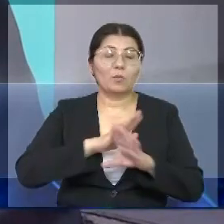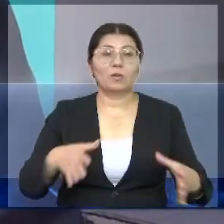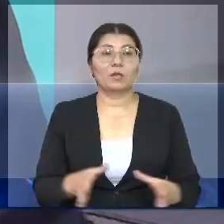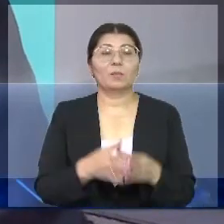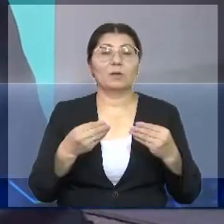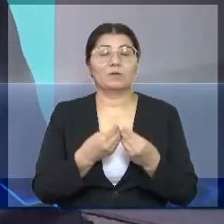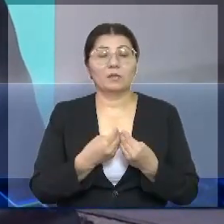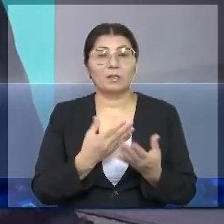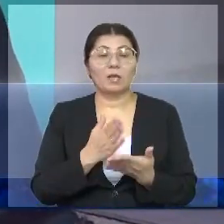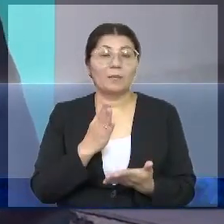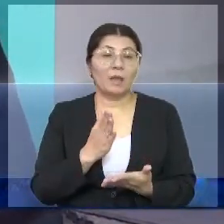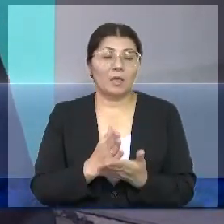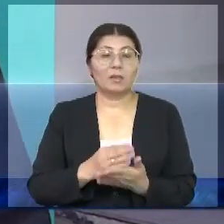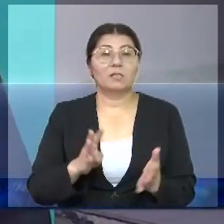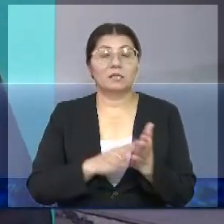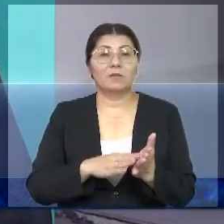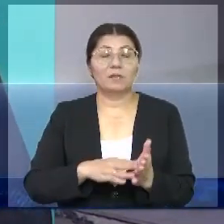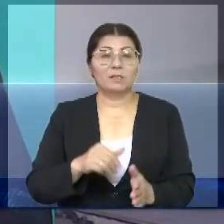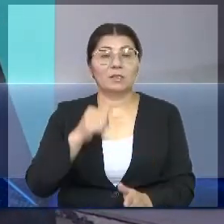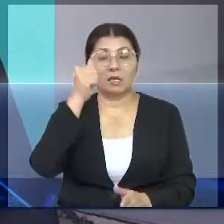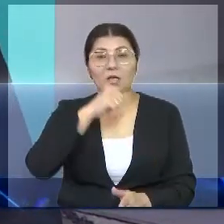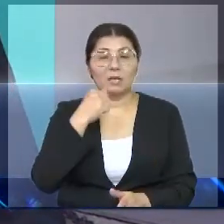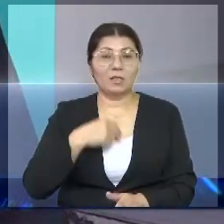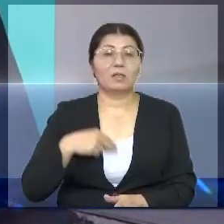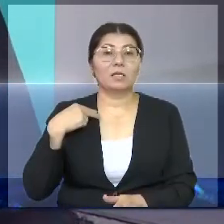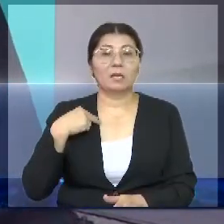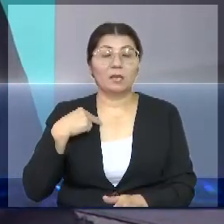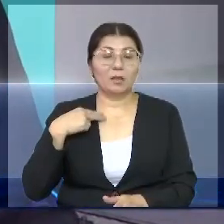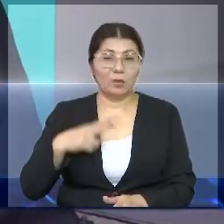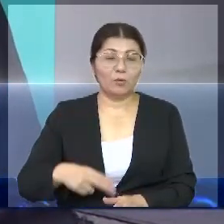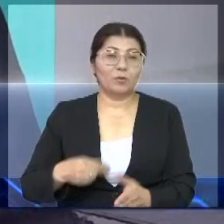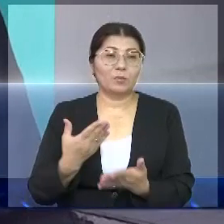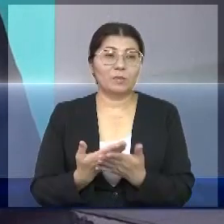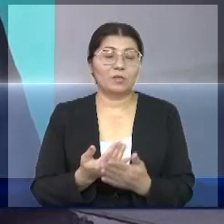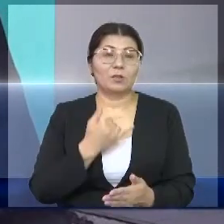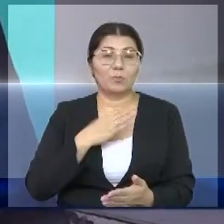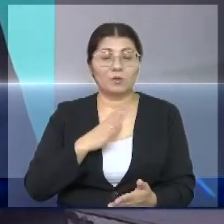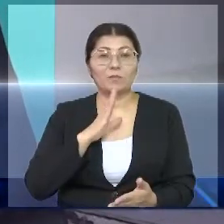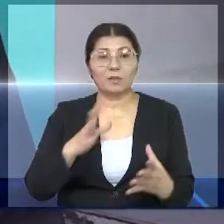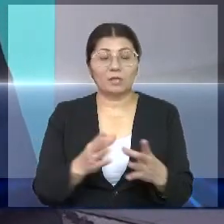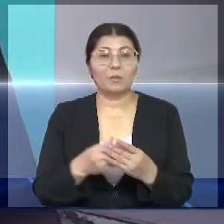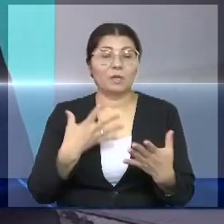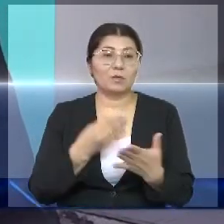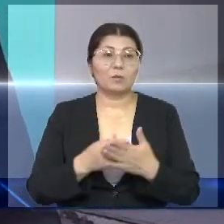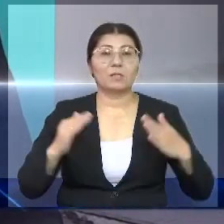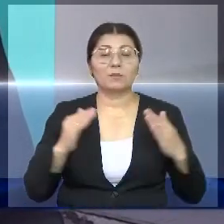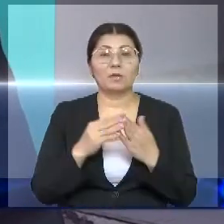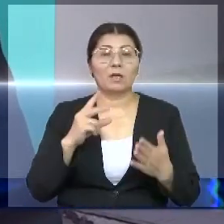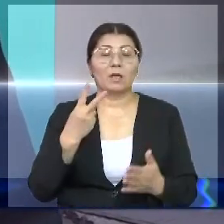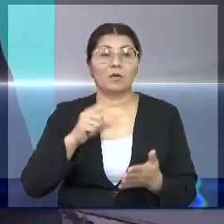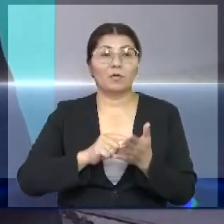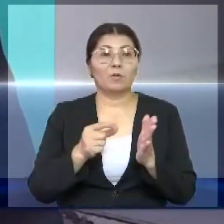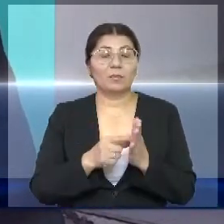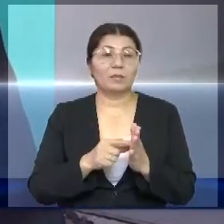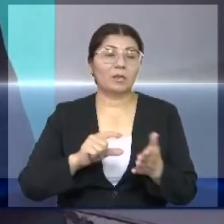воспитываю 9-летнюю дочь, работаю поваром в Хабдинской средней школе имени Хубланды Батыра. Теперь у нас с дочерью есть собственная жилплощадь. Двухкомнатная